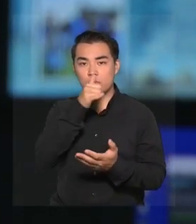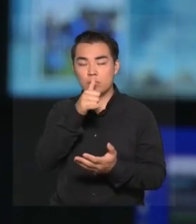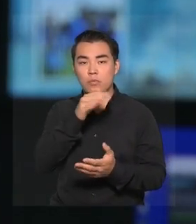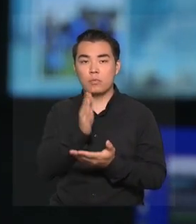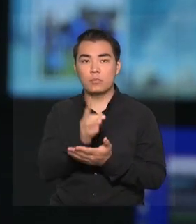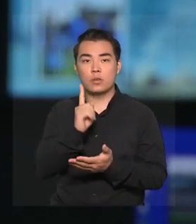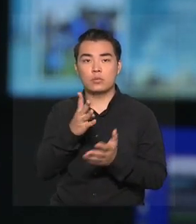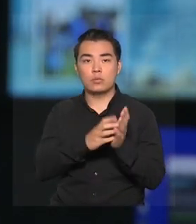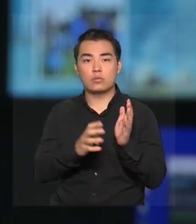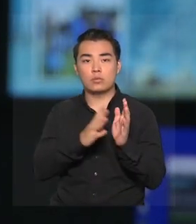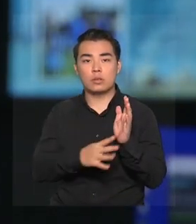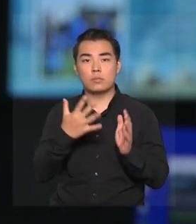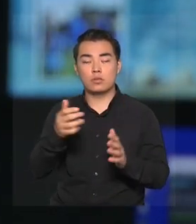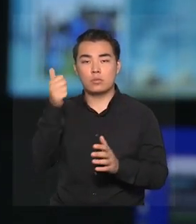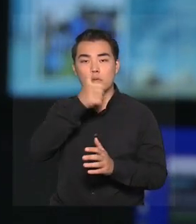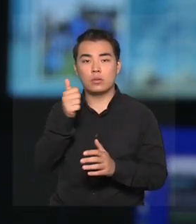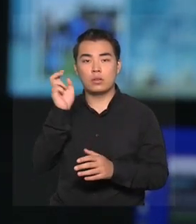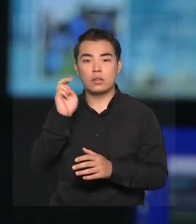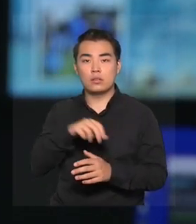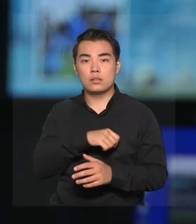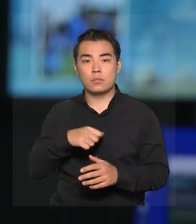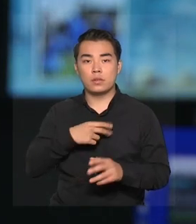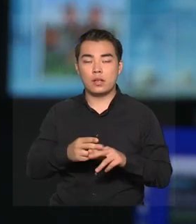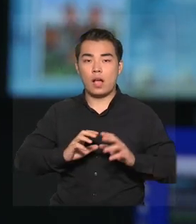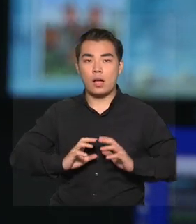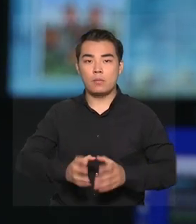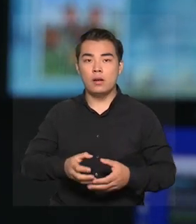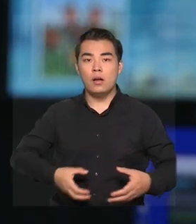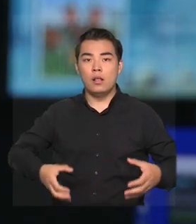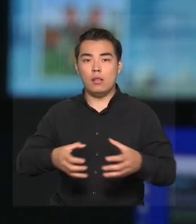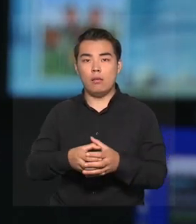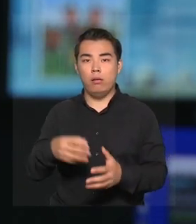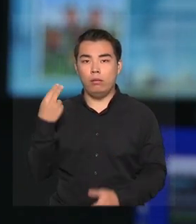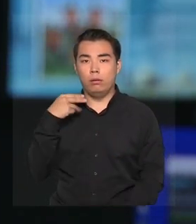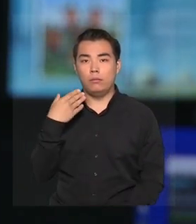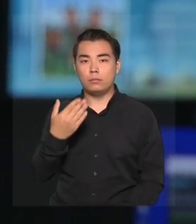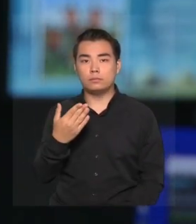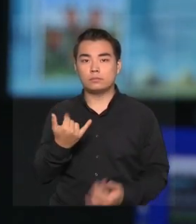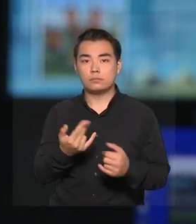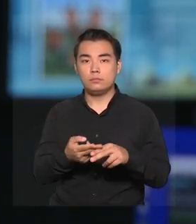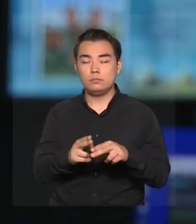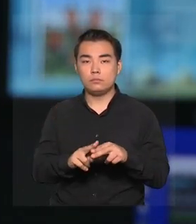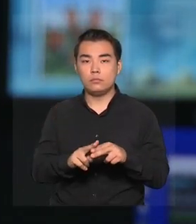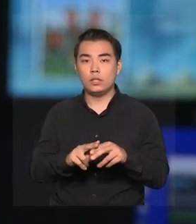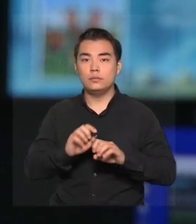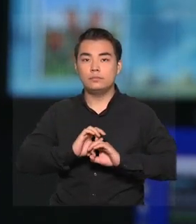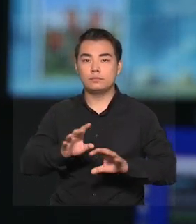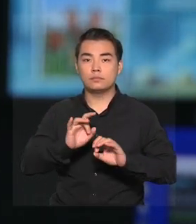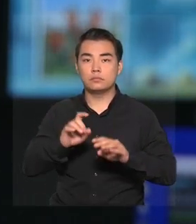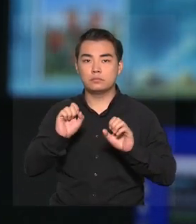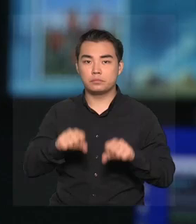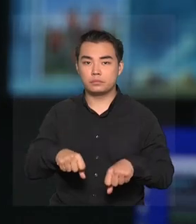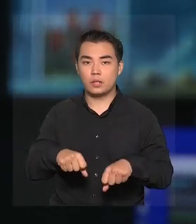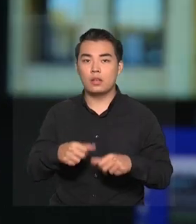Елімізге 1995 жылы келген әлемдегі алпауыт компанияның жұмысын президенттің осы бір ауыз сөзімен сипаттауға болатын